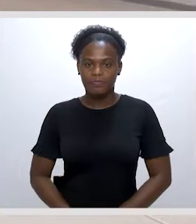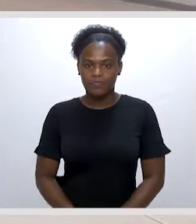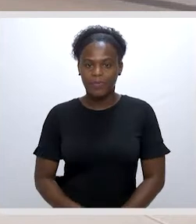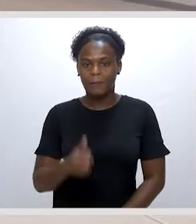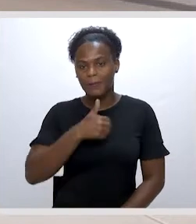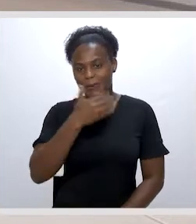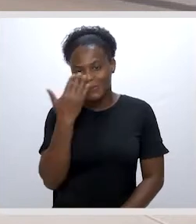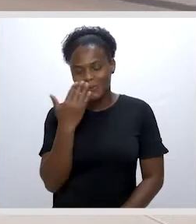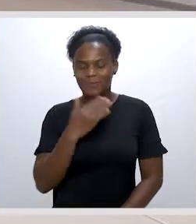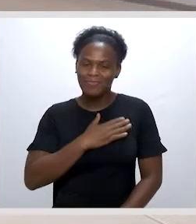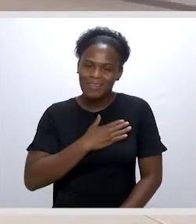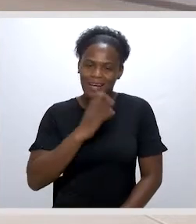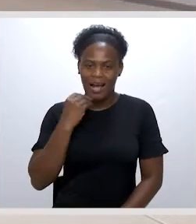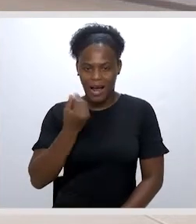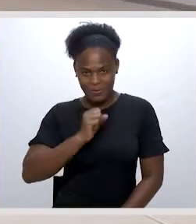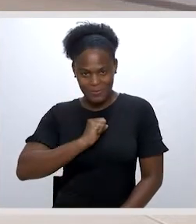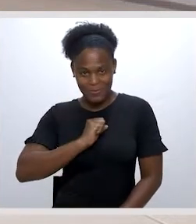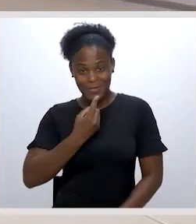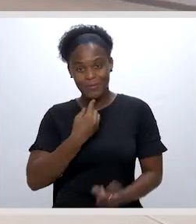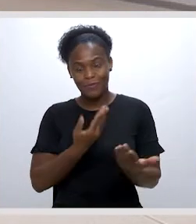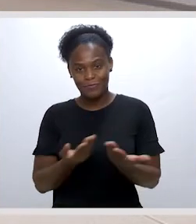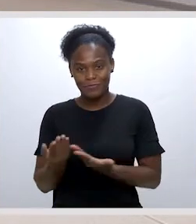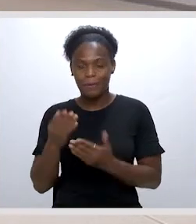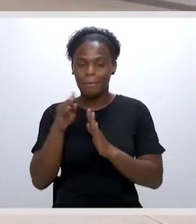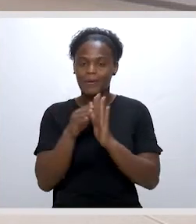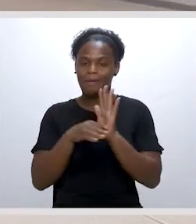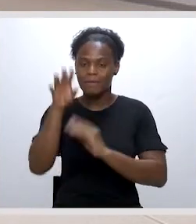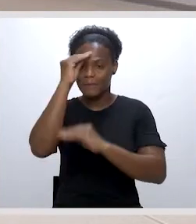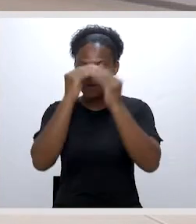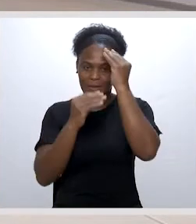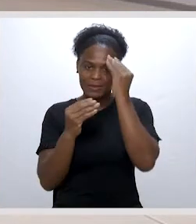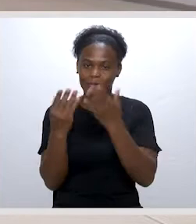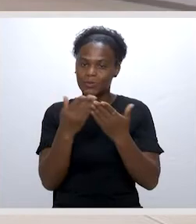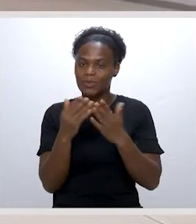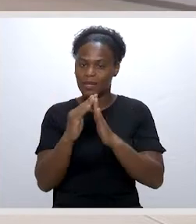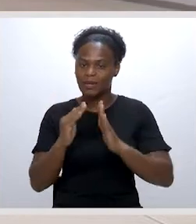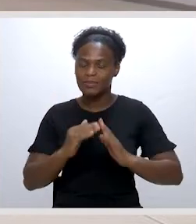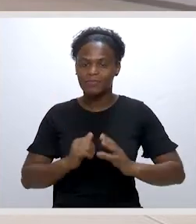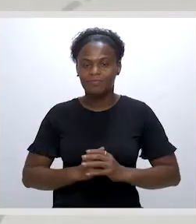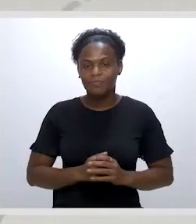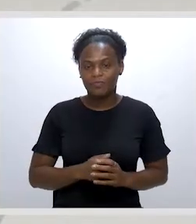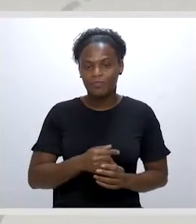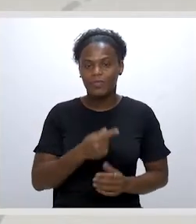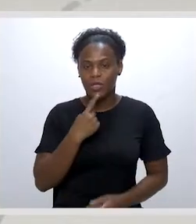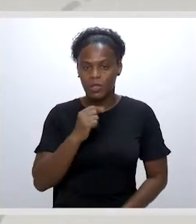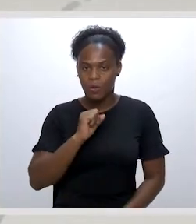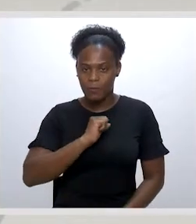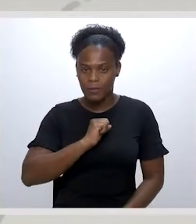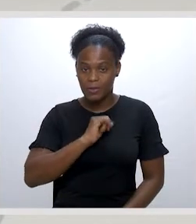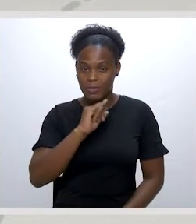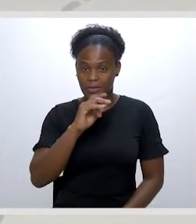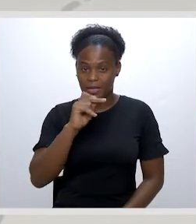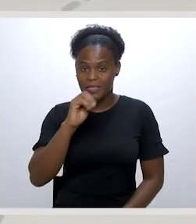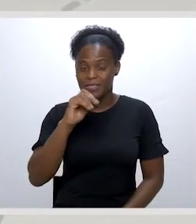Bonjour mes chers élèves, soyez les bienvenus au programme Aprender e Estudar em Casa. Je m'appelle